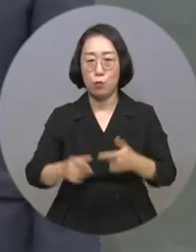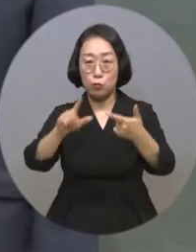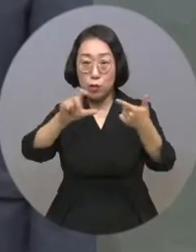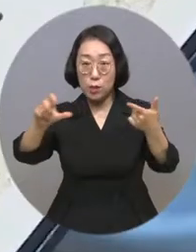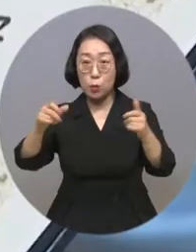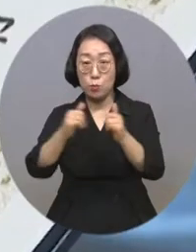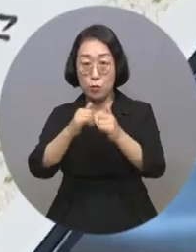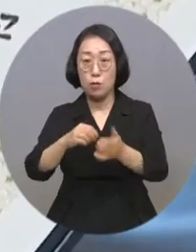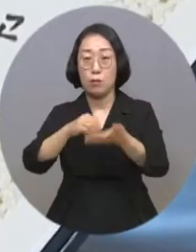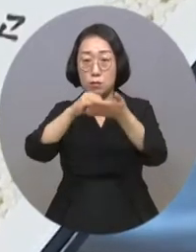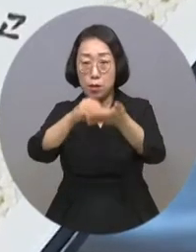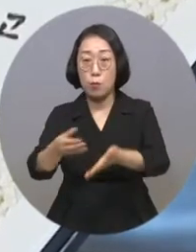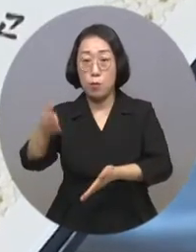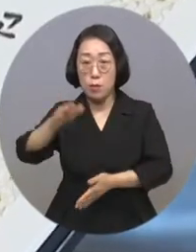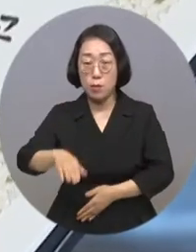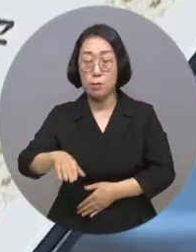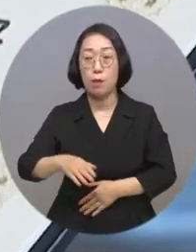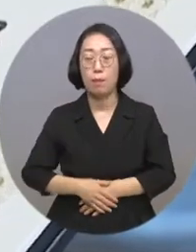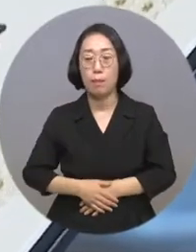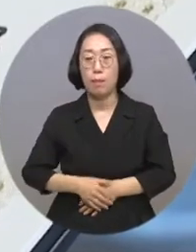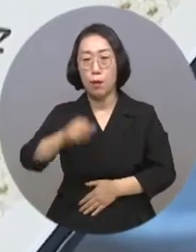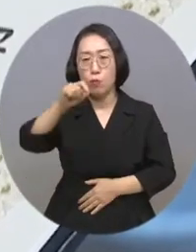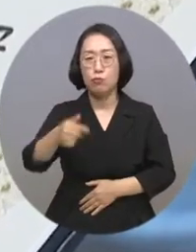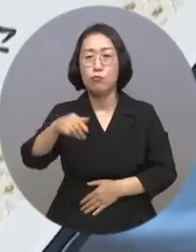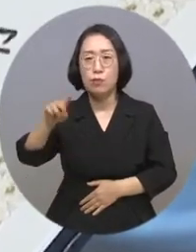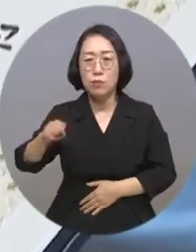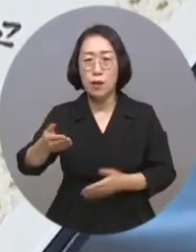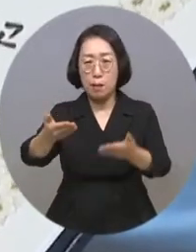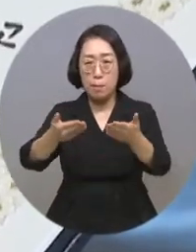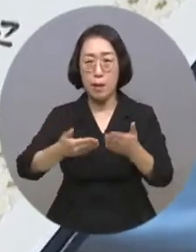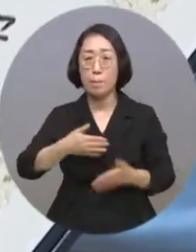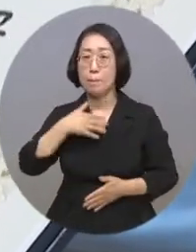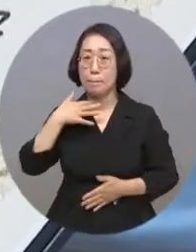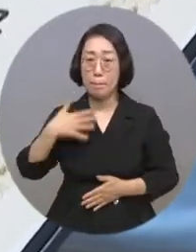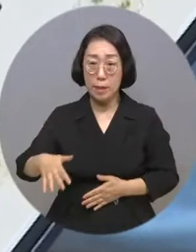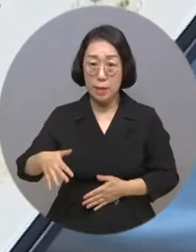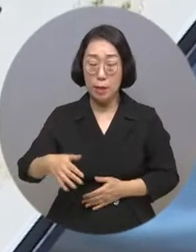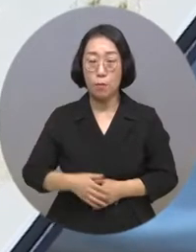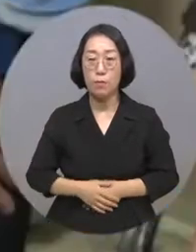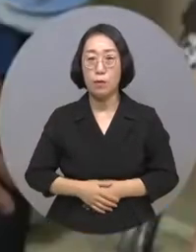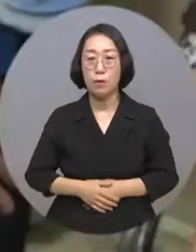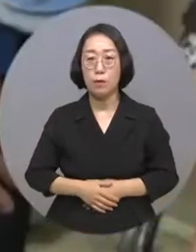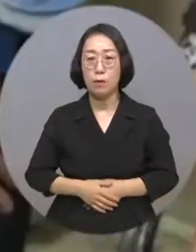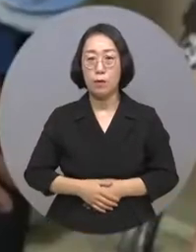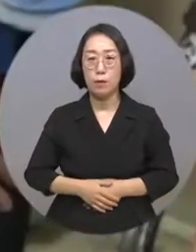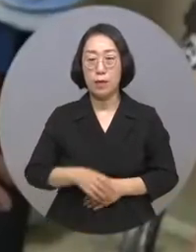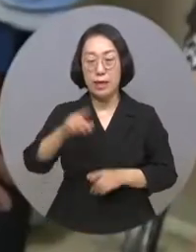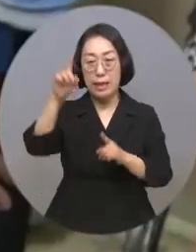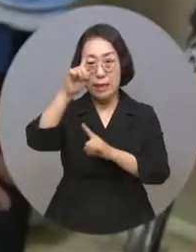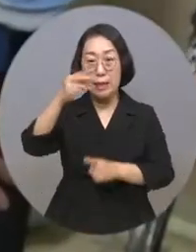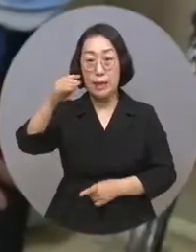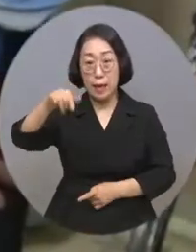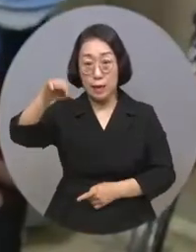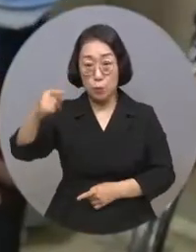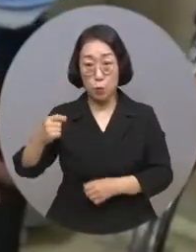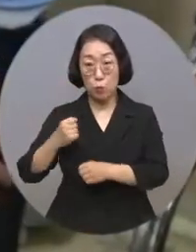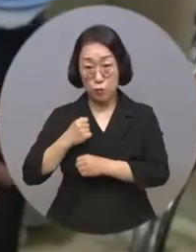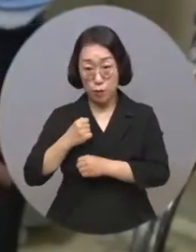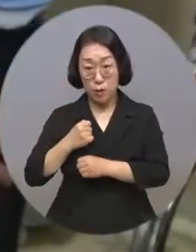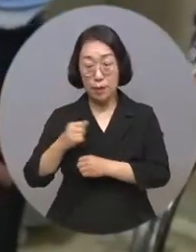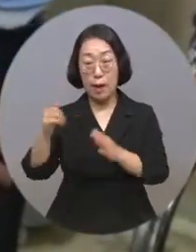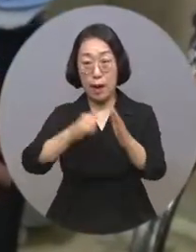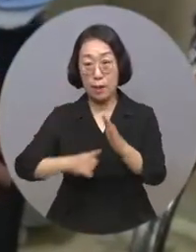당시 서훈 대상자로 결정됐으나 아직까지 실제 훈장을 받지 못한 고 이택종 일병의 유족을